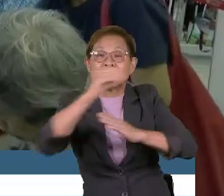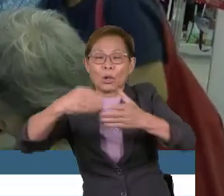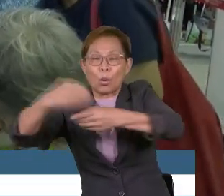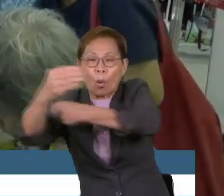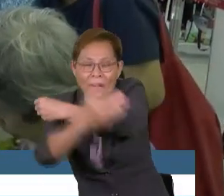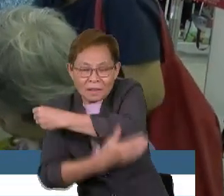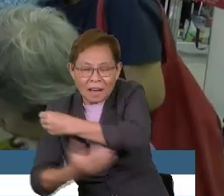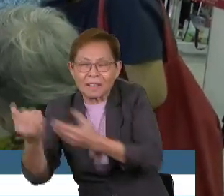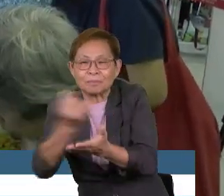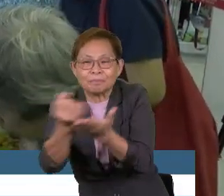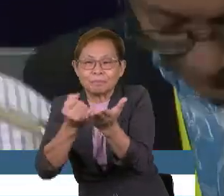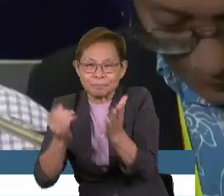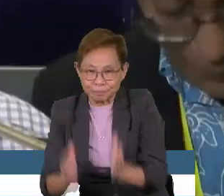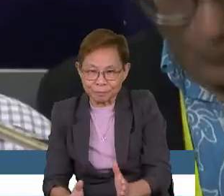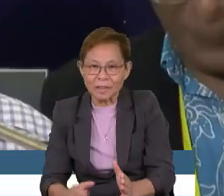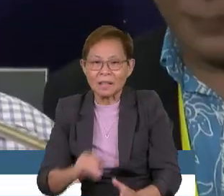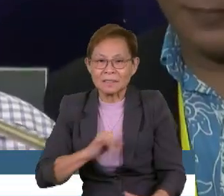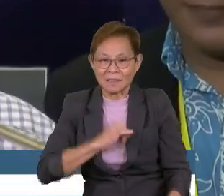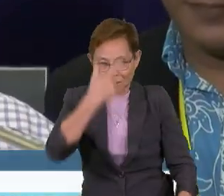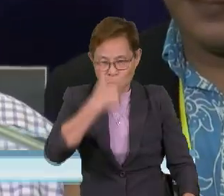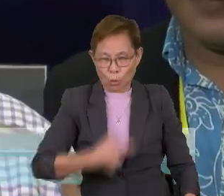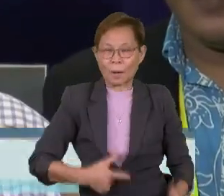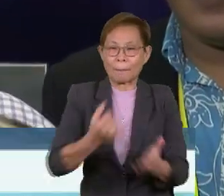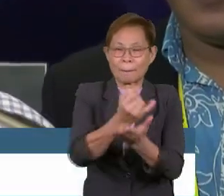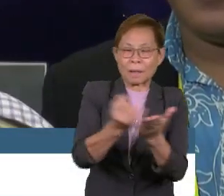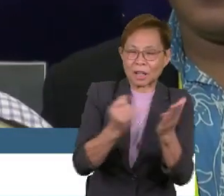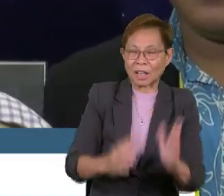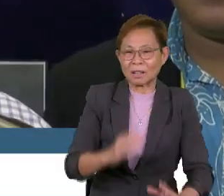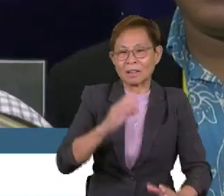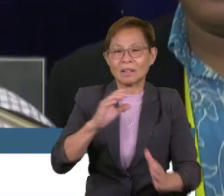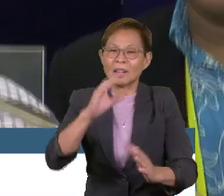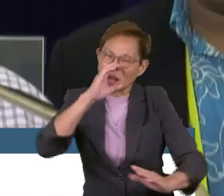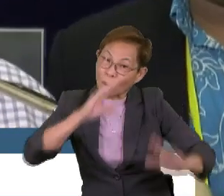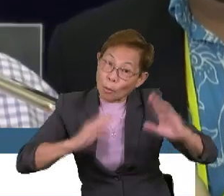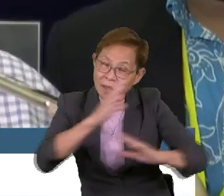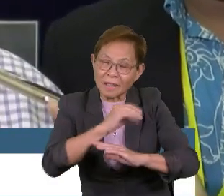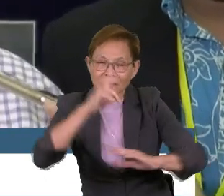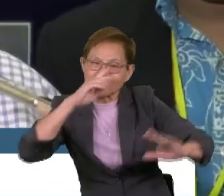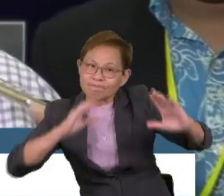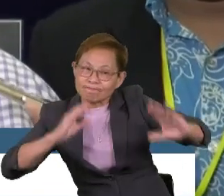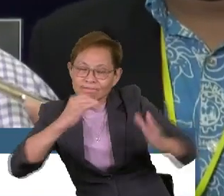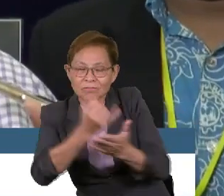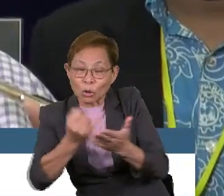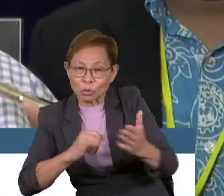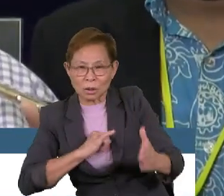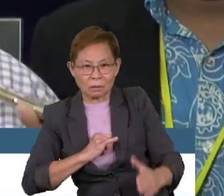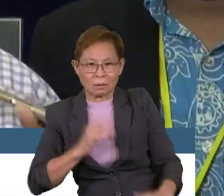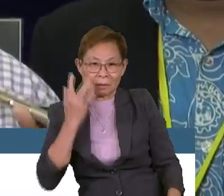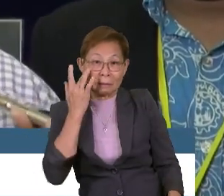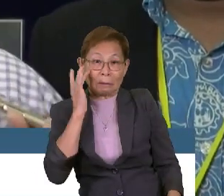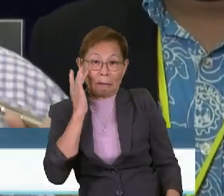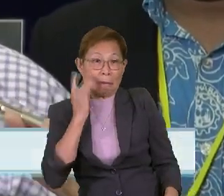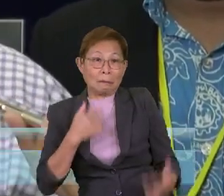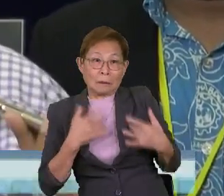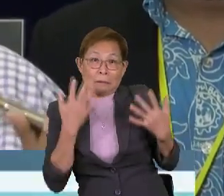negara. Dan saya seorang pelukis komik dan kartun kan, belum tentu saya boleh